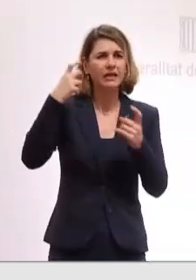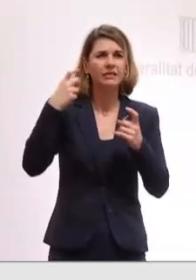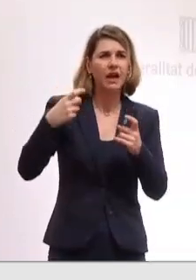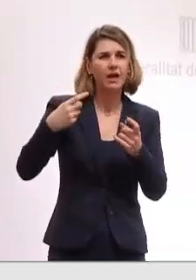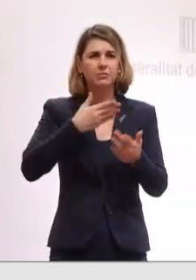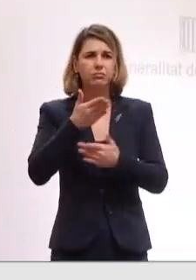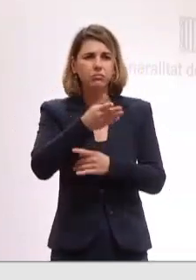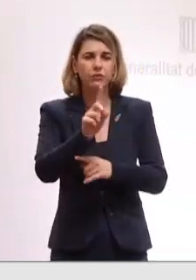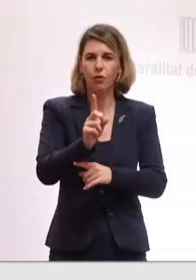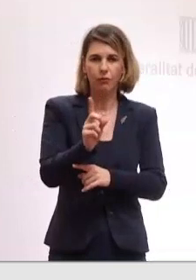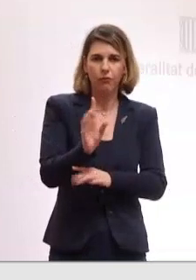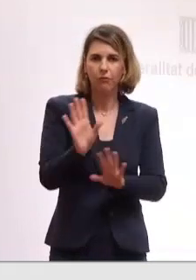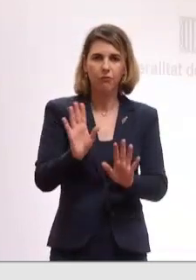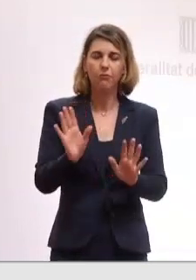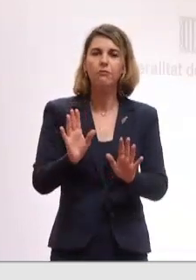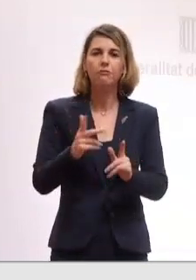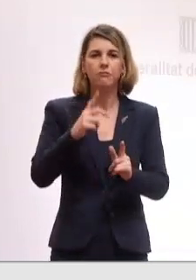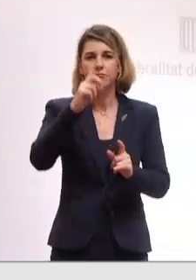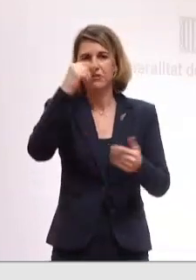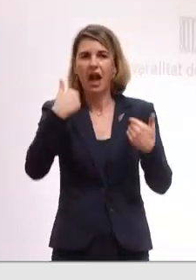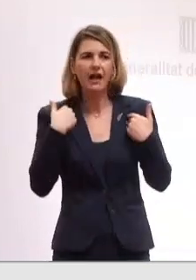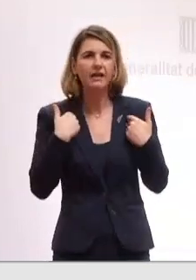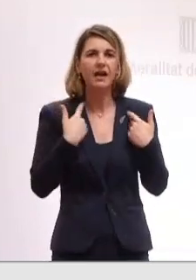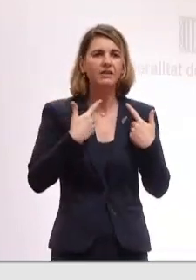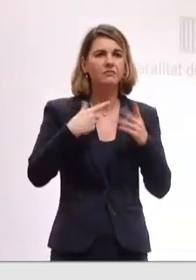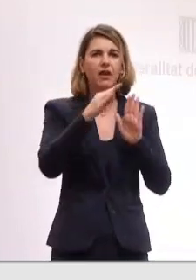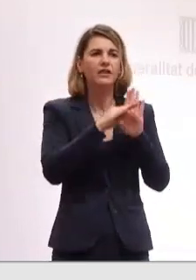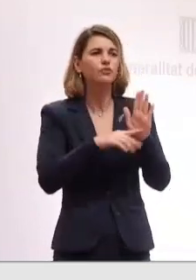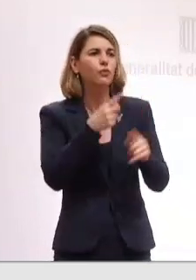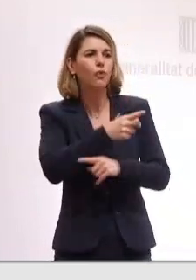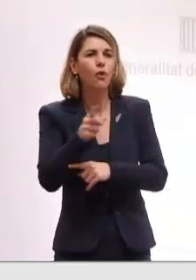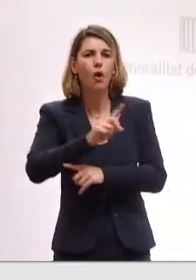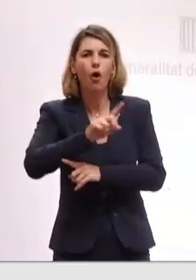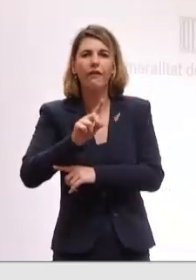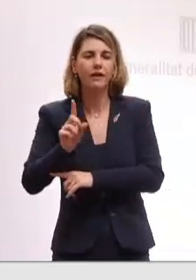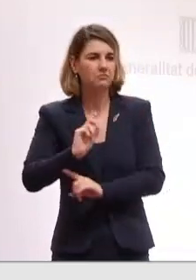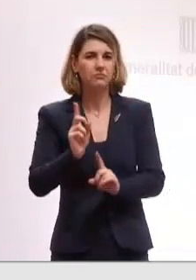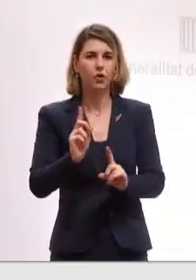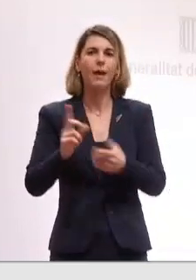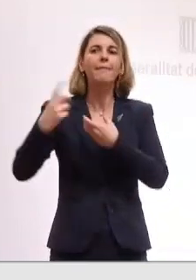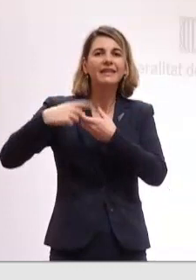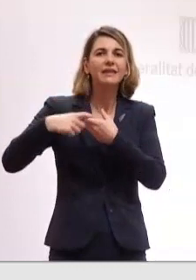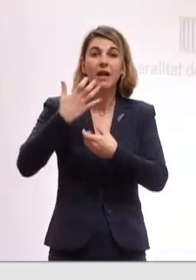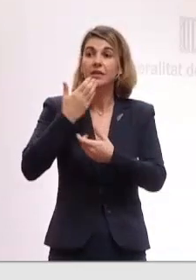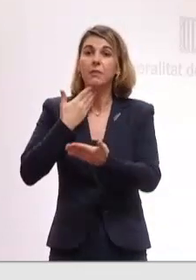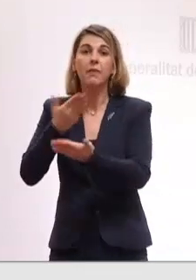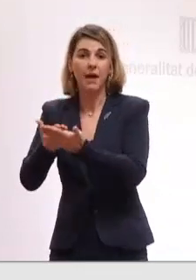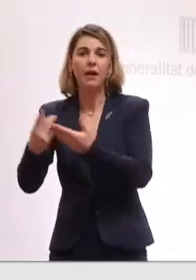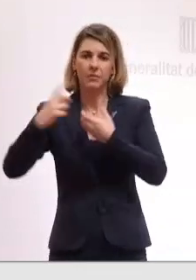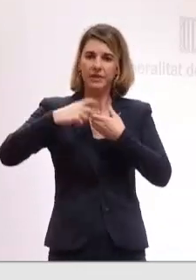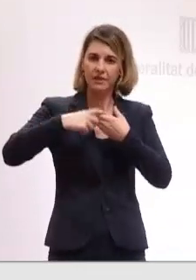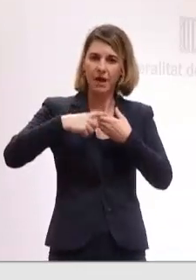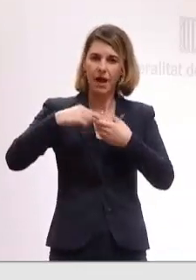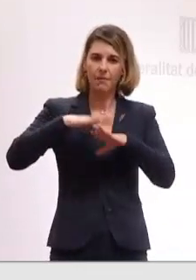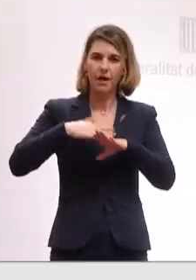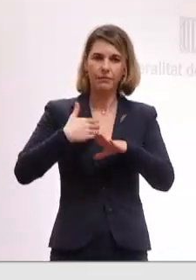ni nomenant càrrecs ni donant instruccions. Va participar quan se li va demanar per